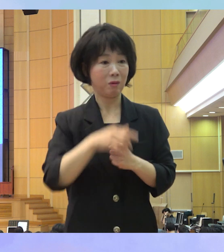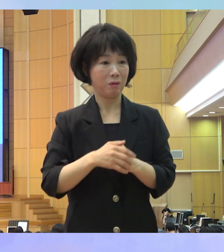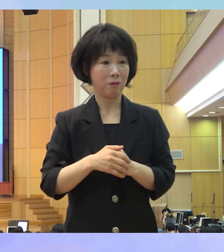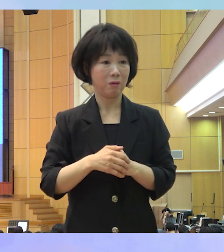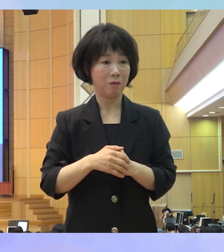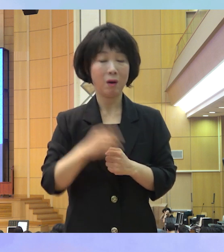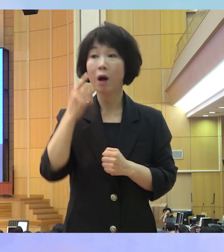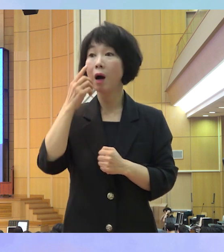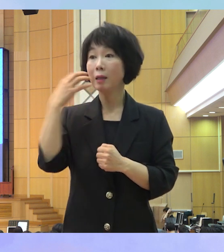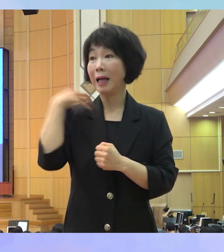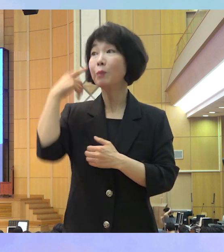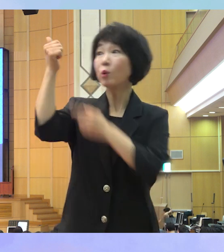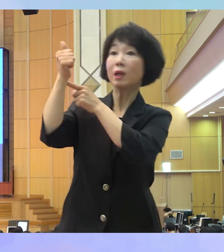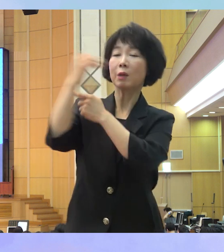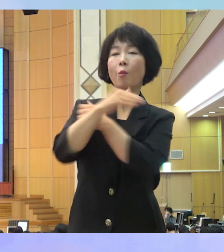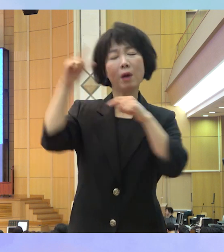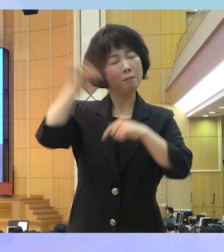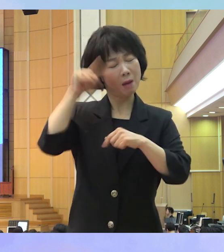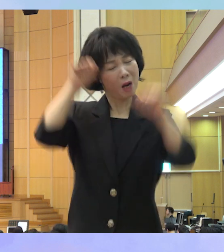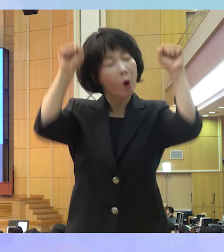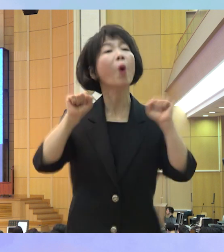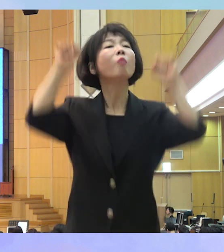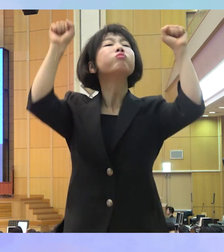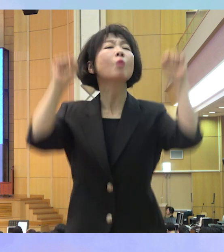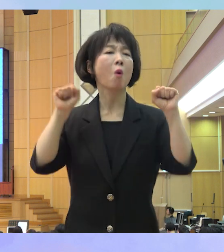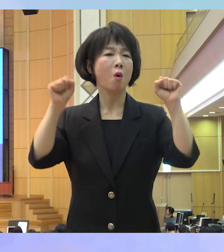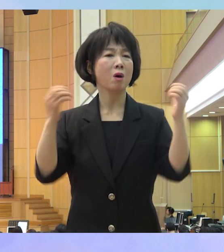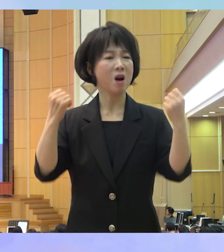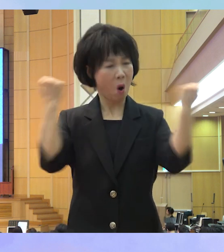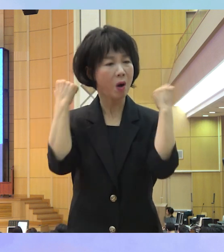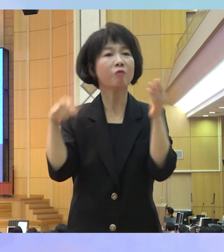또 가지고 또 운동도 하시고 막 이러시니까 저한테 항상 하시는